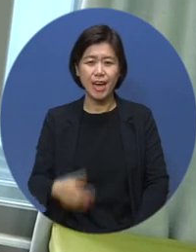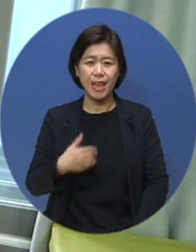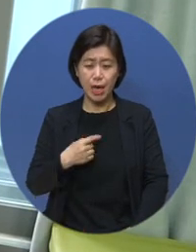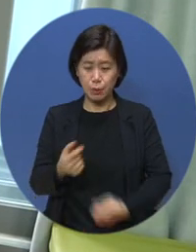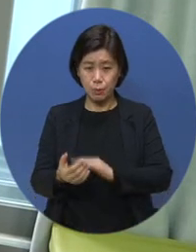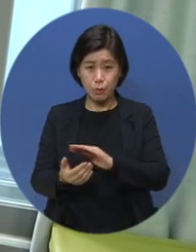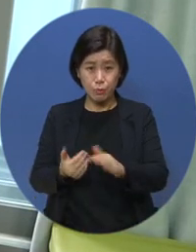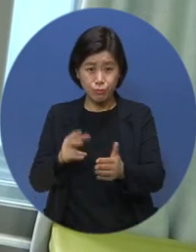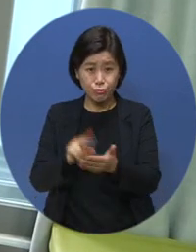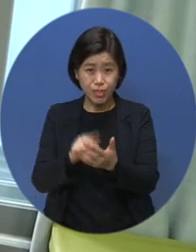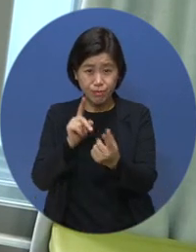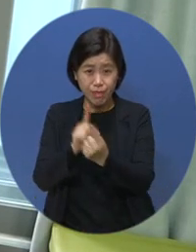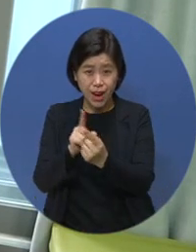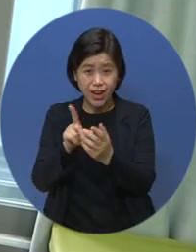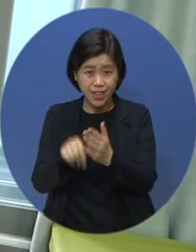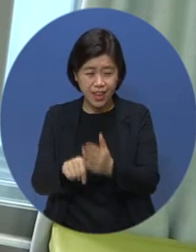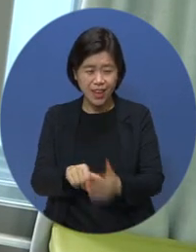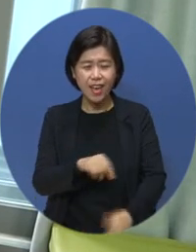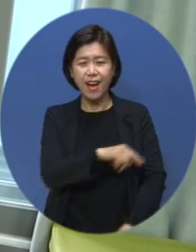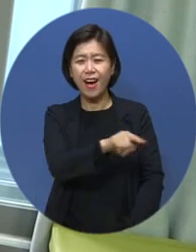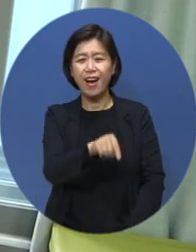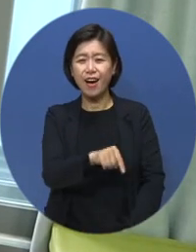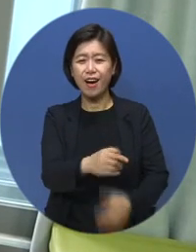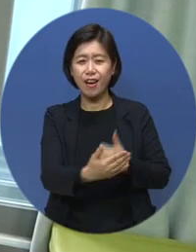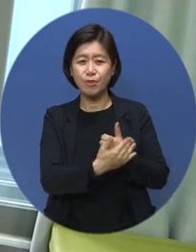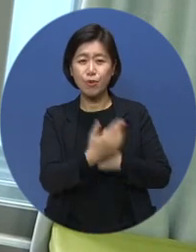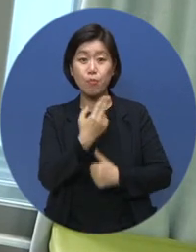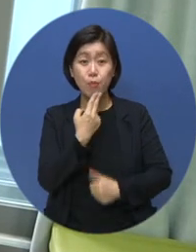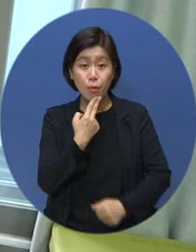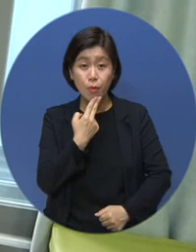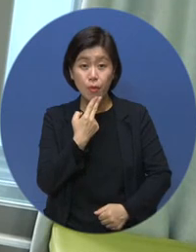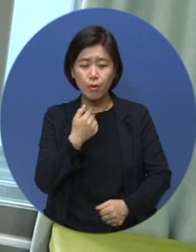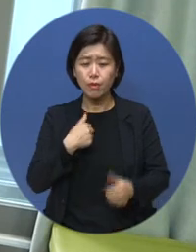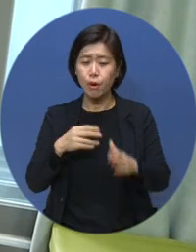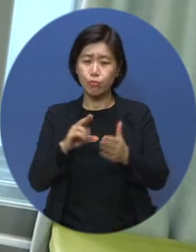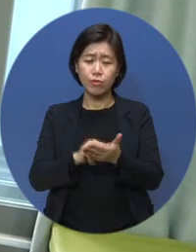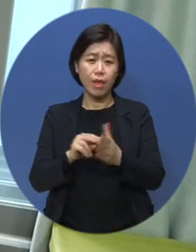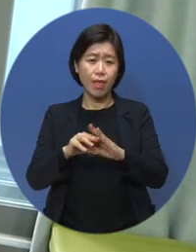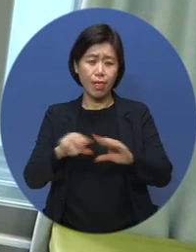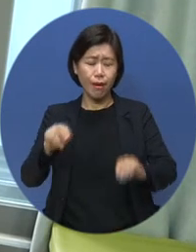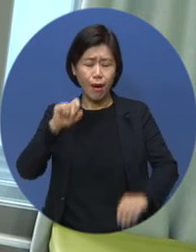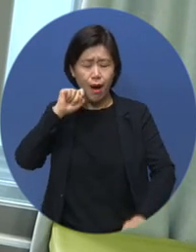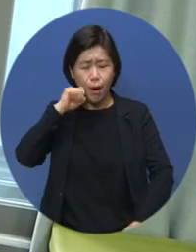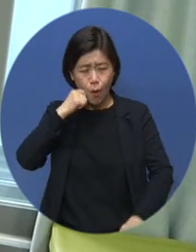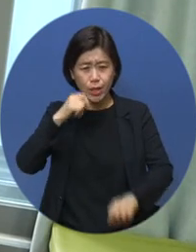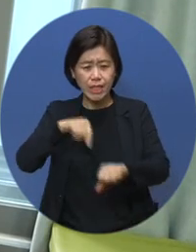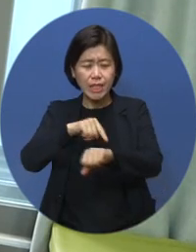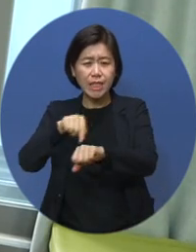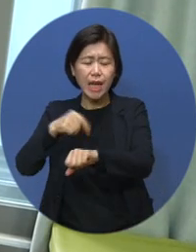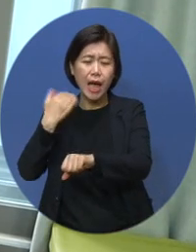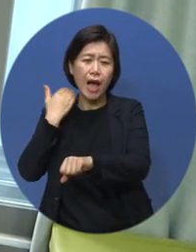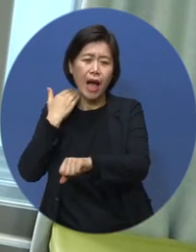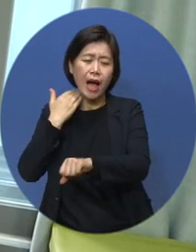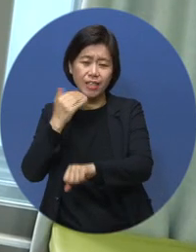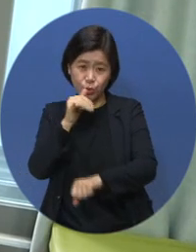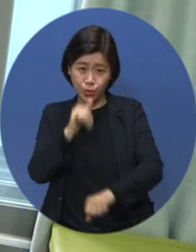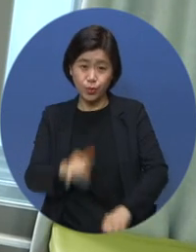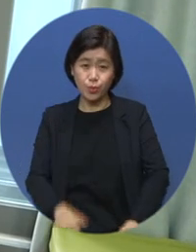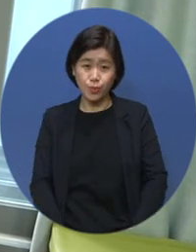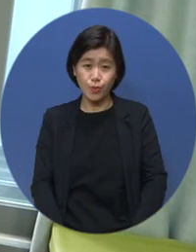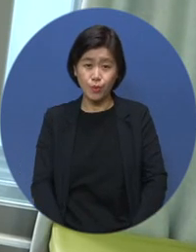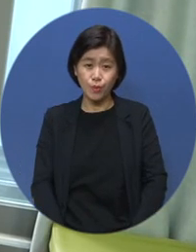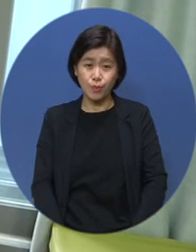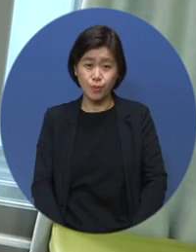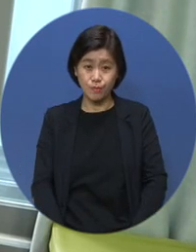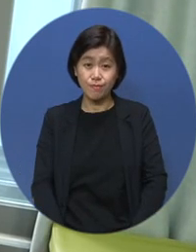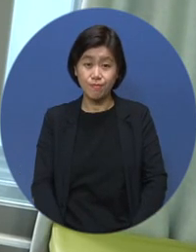공차 캐슬 때 아이들의 도움이 없었으면 사실 나만 봉착하게 는 시간 저 에 큰